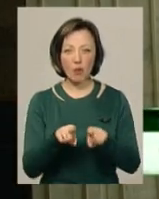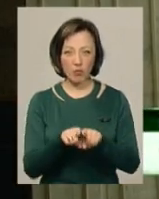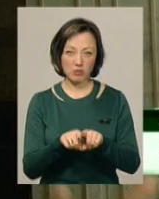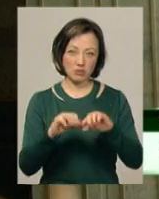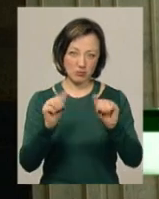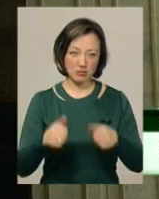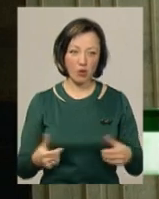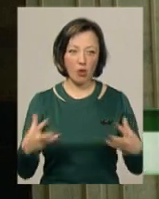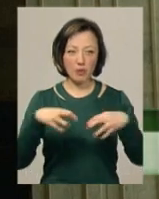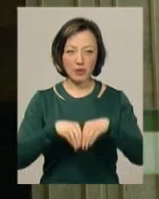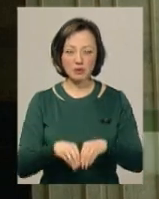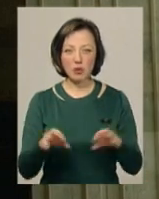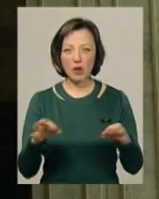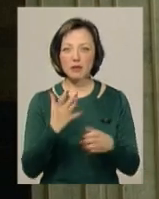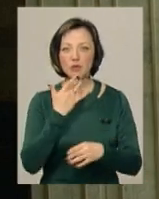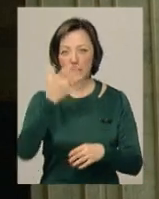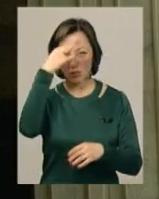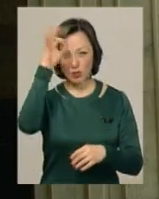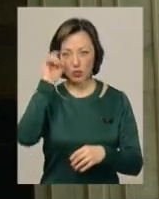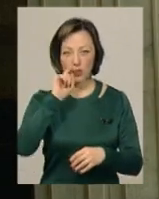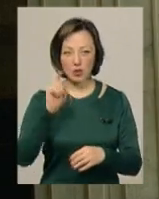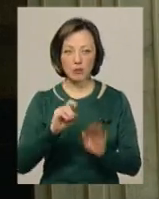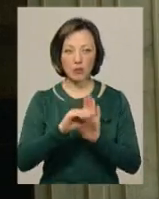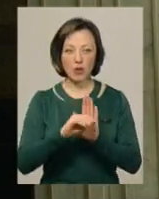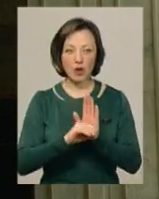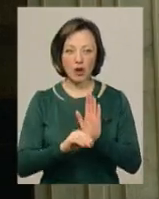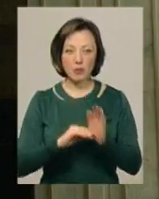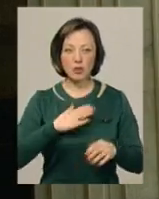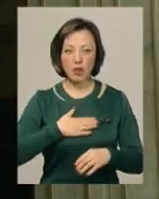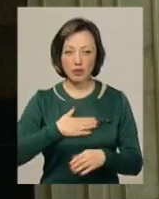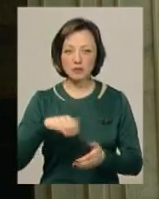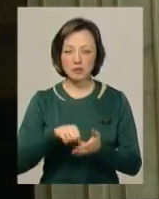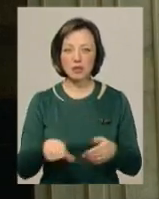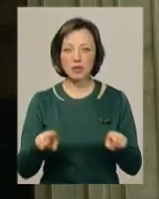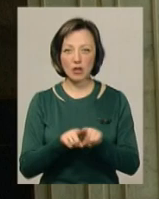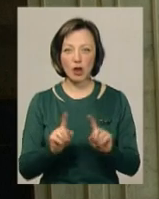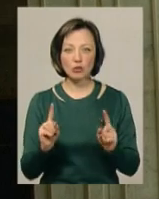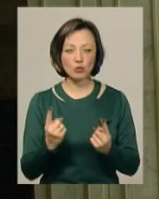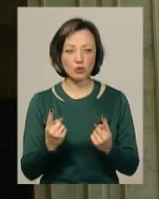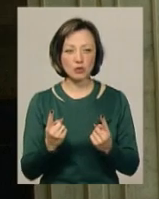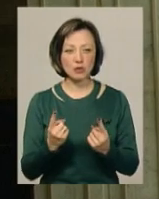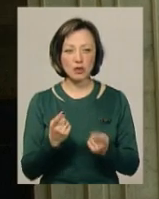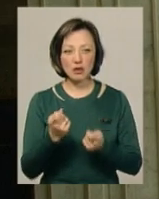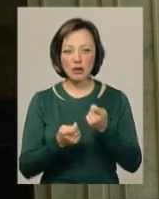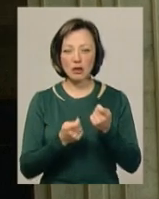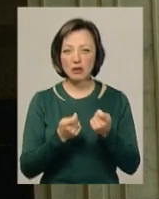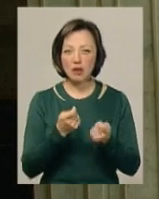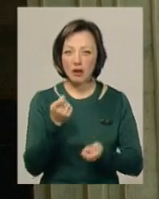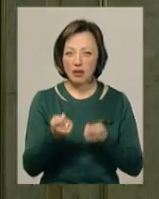амплуа Об'єднаного оркестру Національної поліції України. Програму нашого виступу ми теж дуже так ретельно